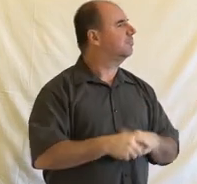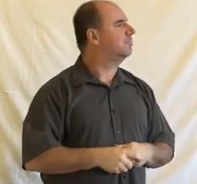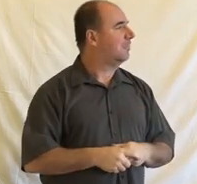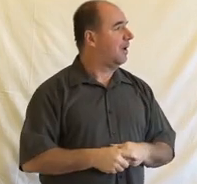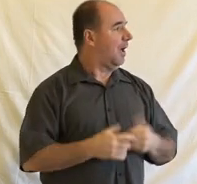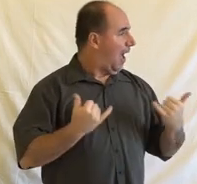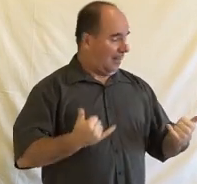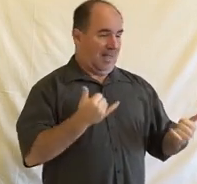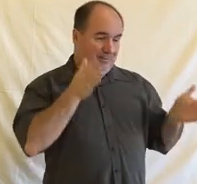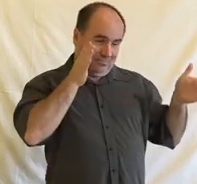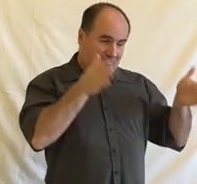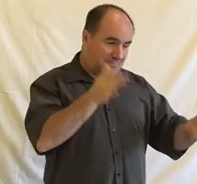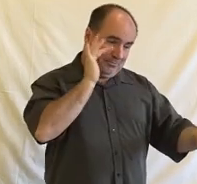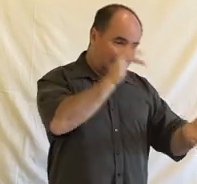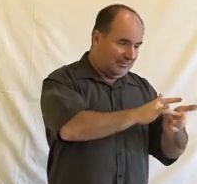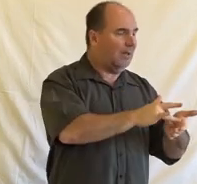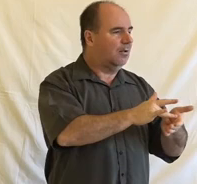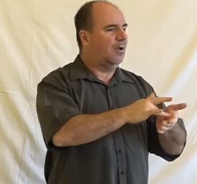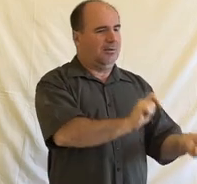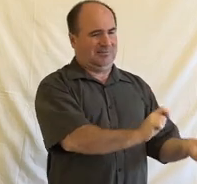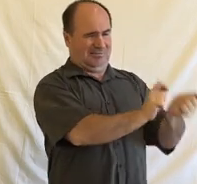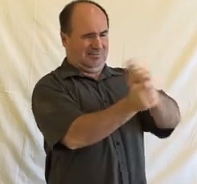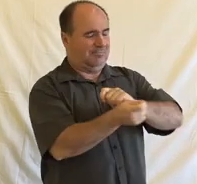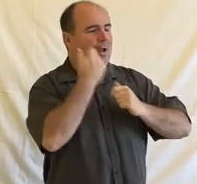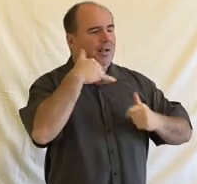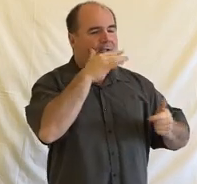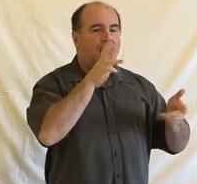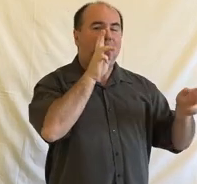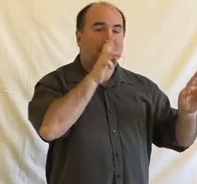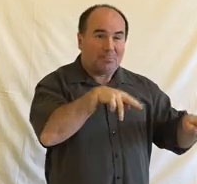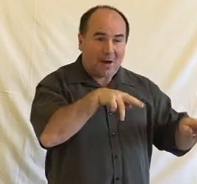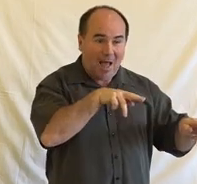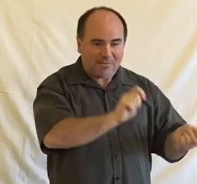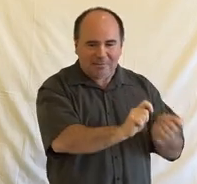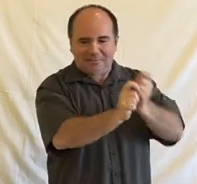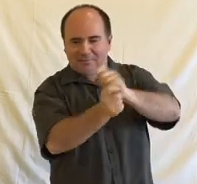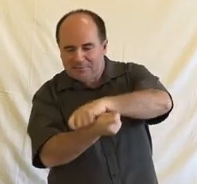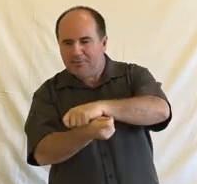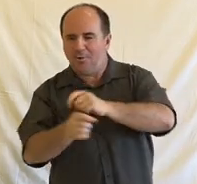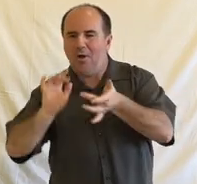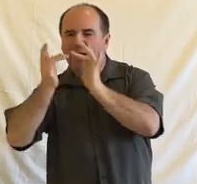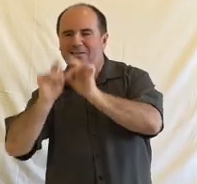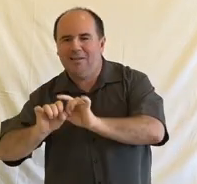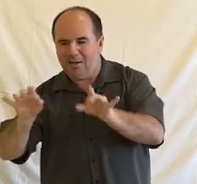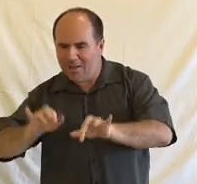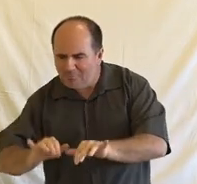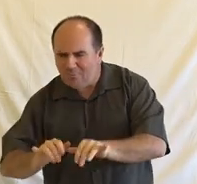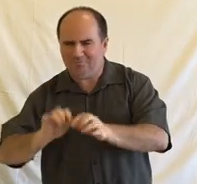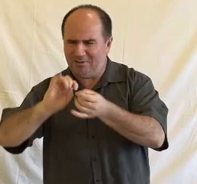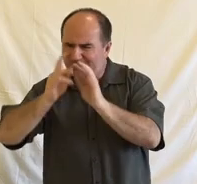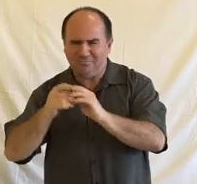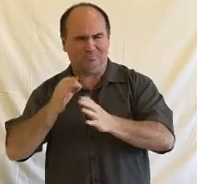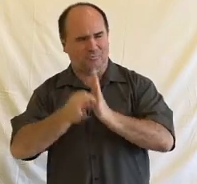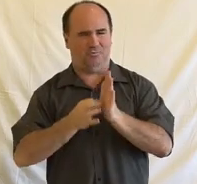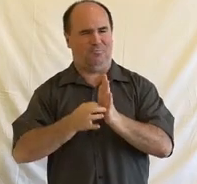překlápění lidských práv z toho fyzického světa do toho digitálního a snižování rizik a